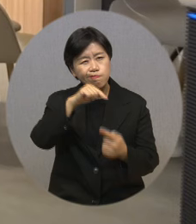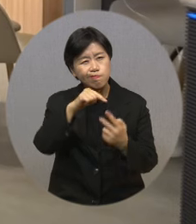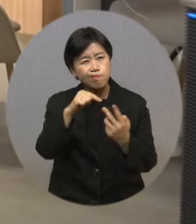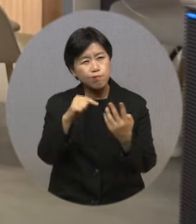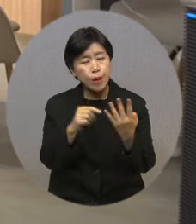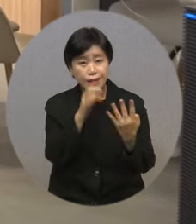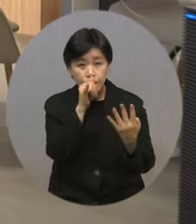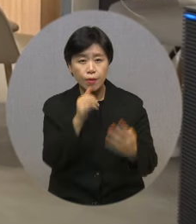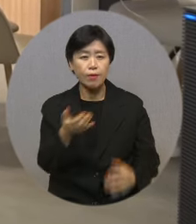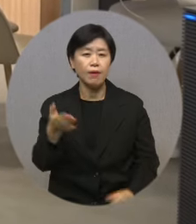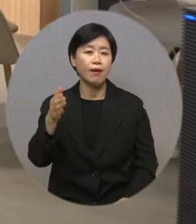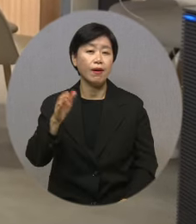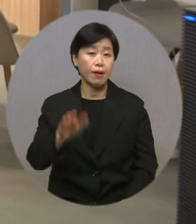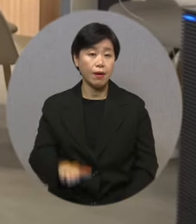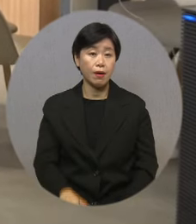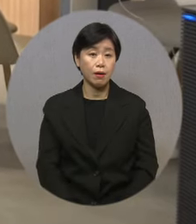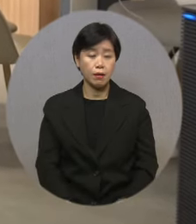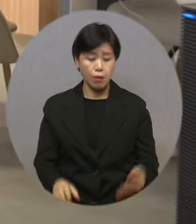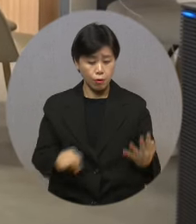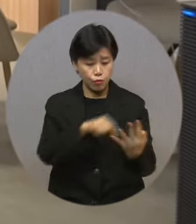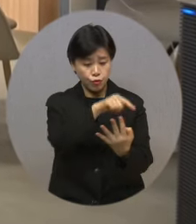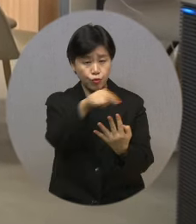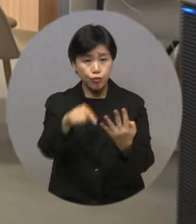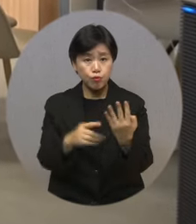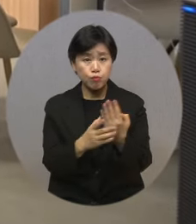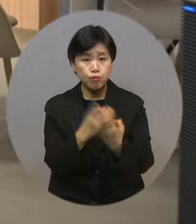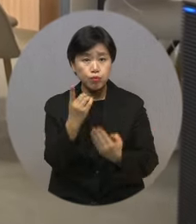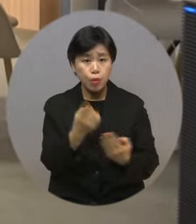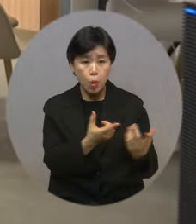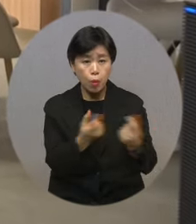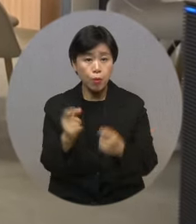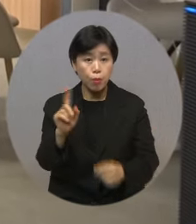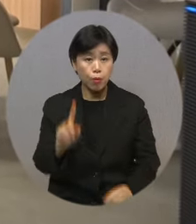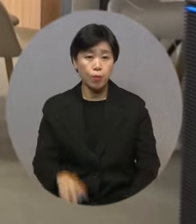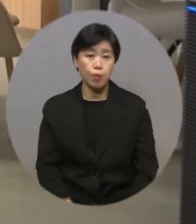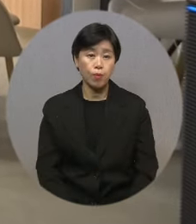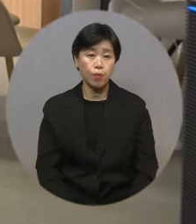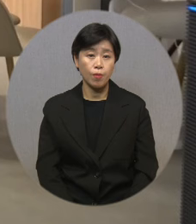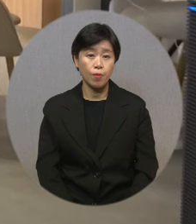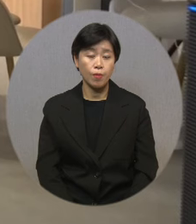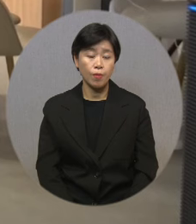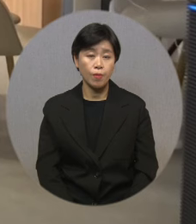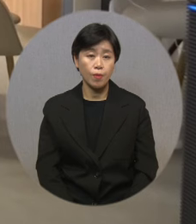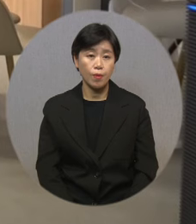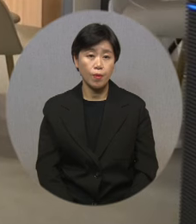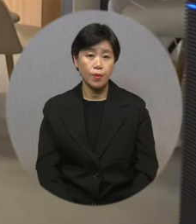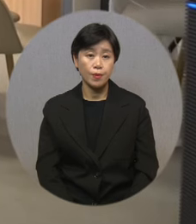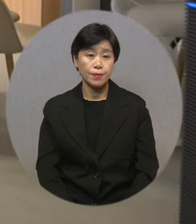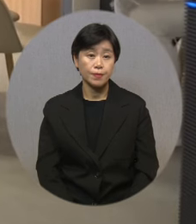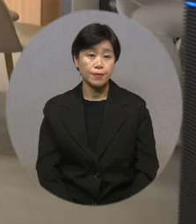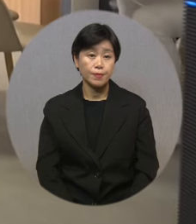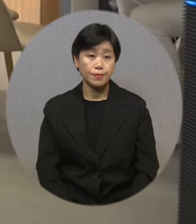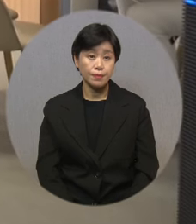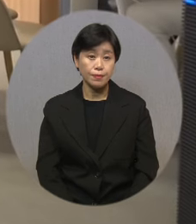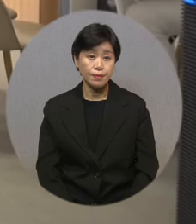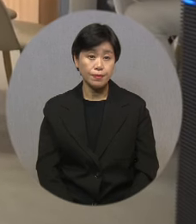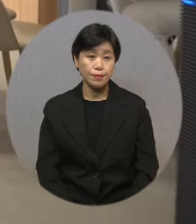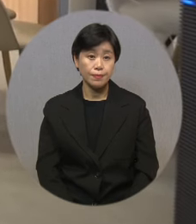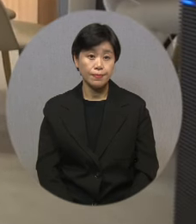근데 그것들의 공통점은 한 가지 안 바뀌는 것 중 하나가